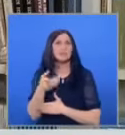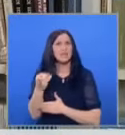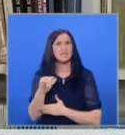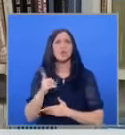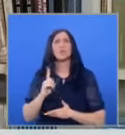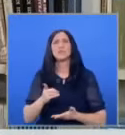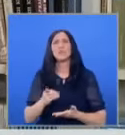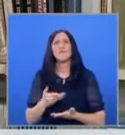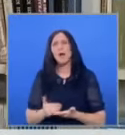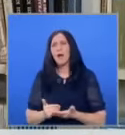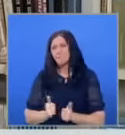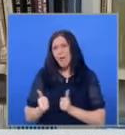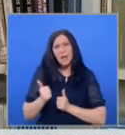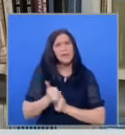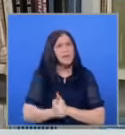дейности, учители да кажем,